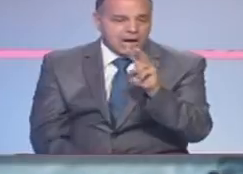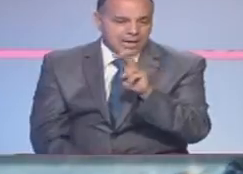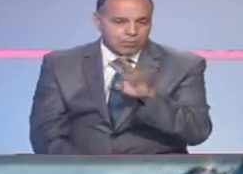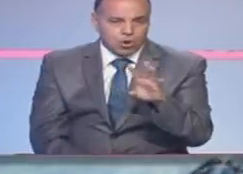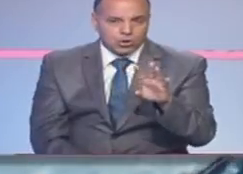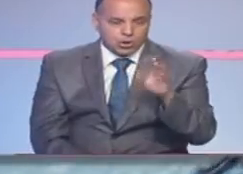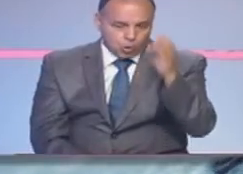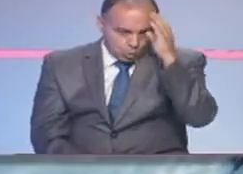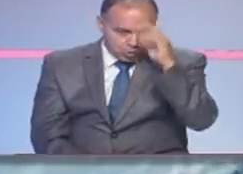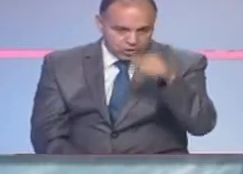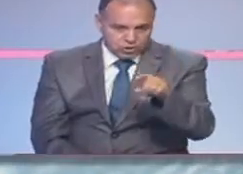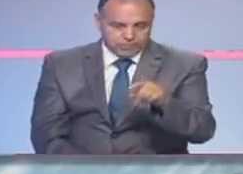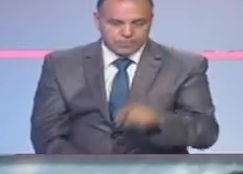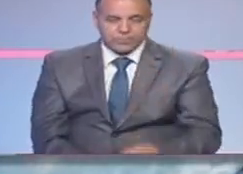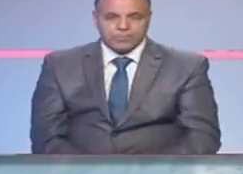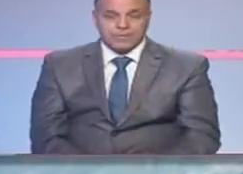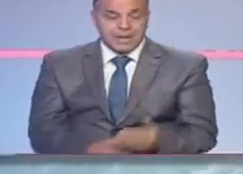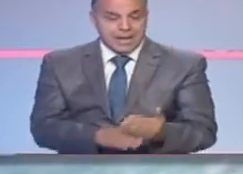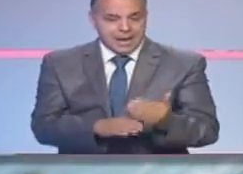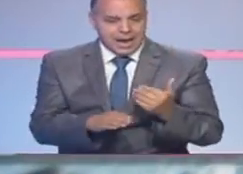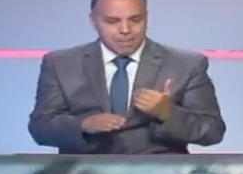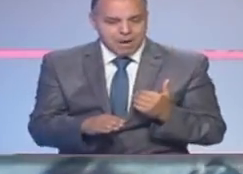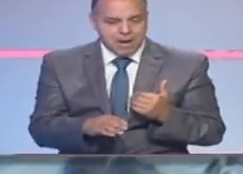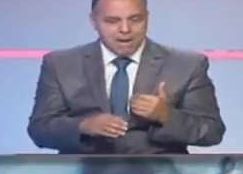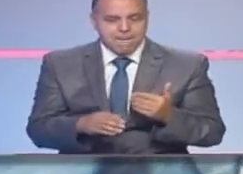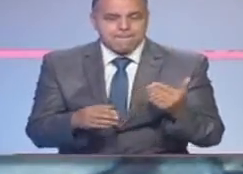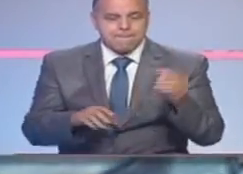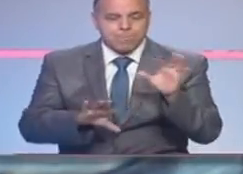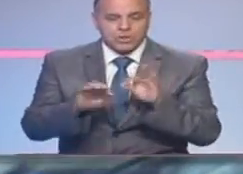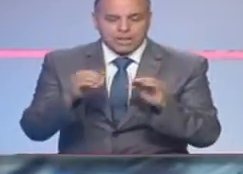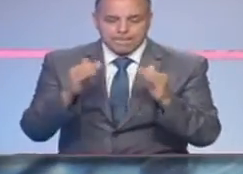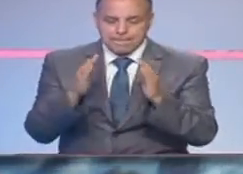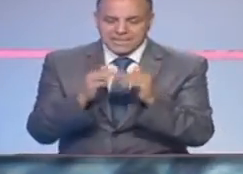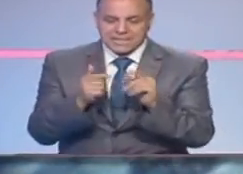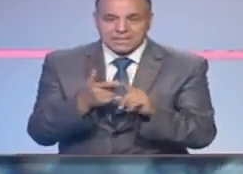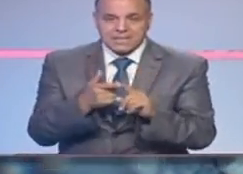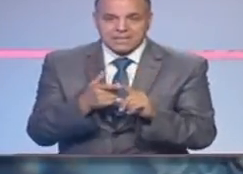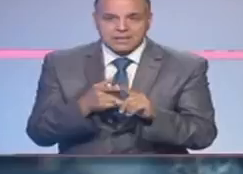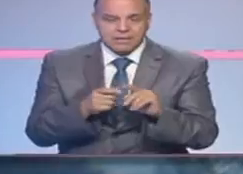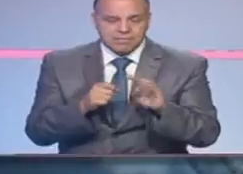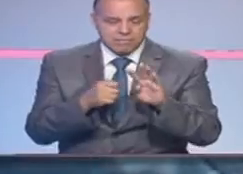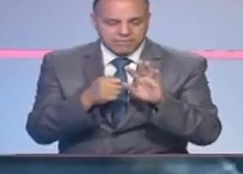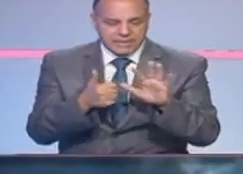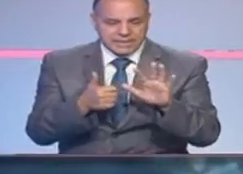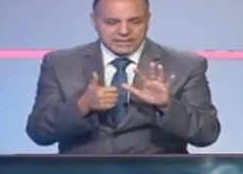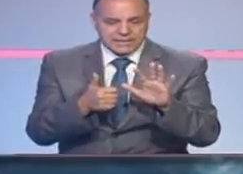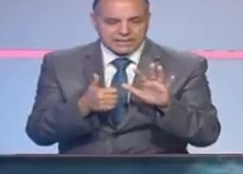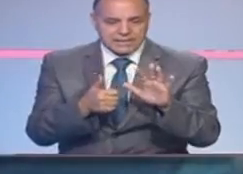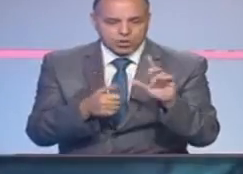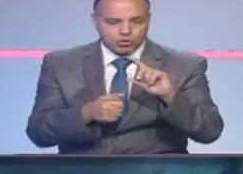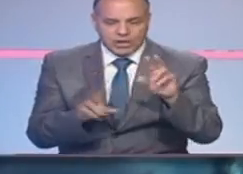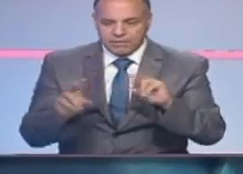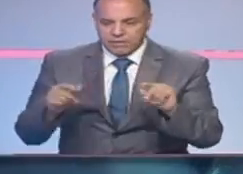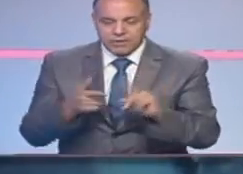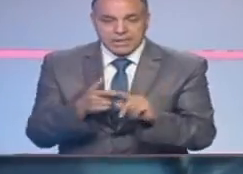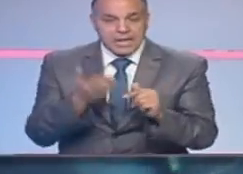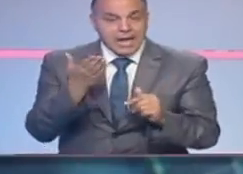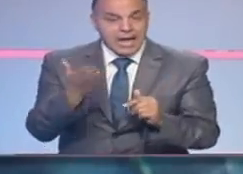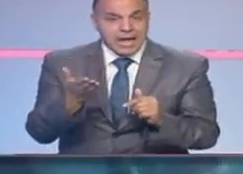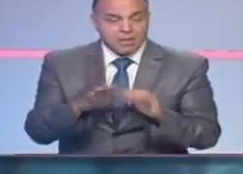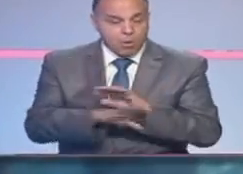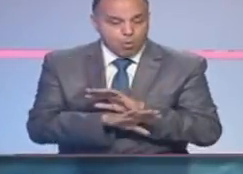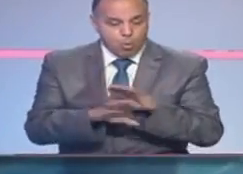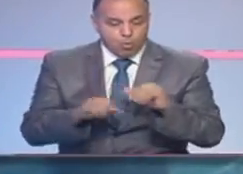من او ت الحالي قبل التباري مع المنتخب المصري في السادس والعشرين من الشهر نفسه على ان